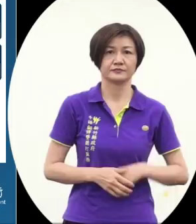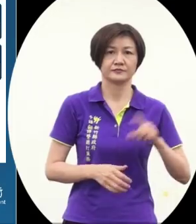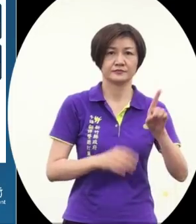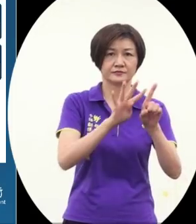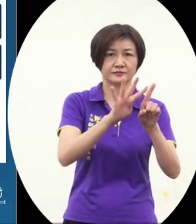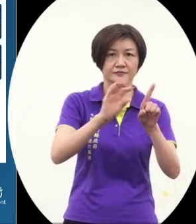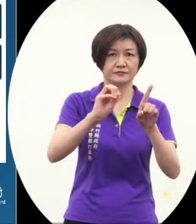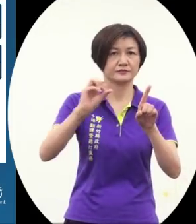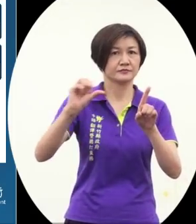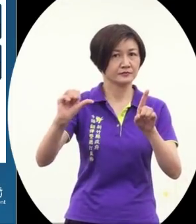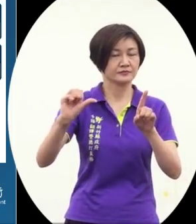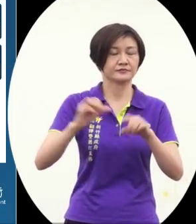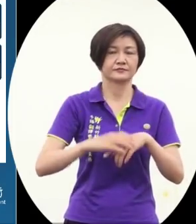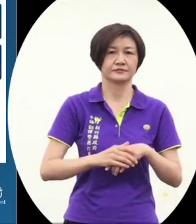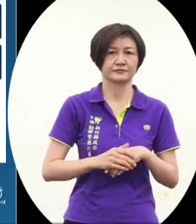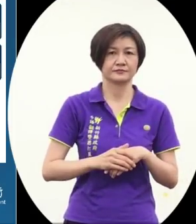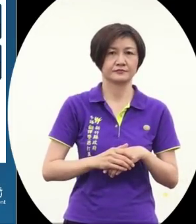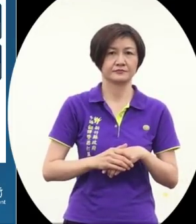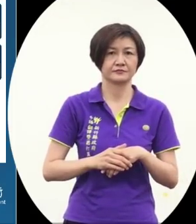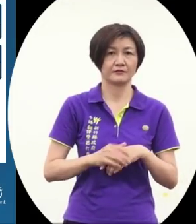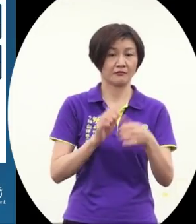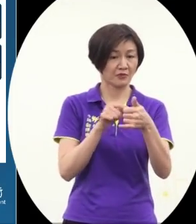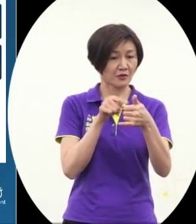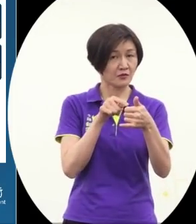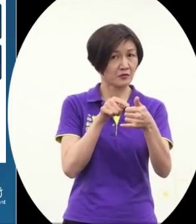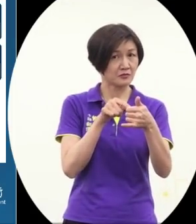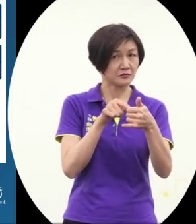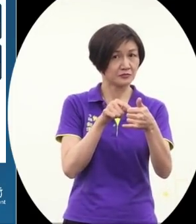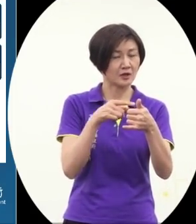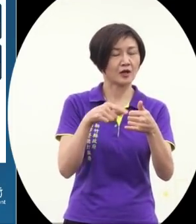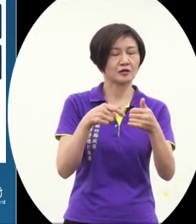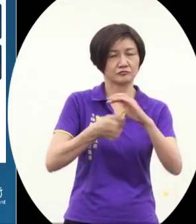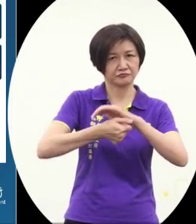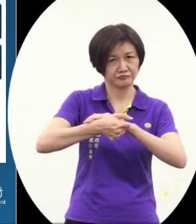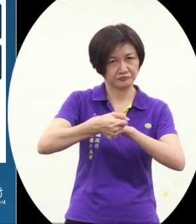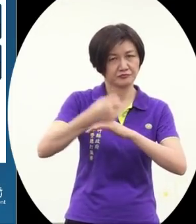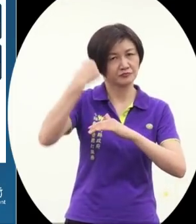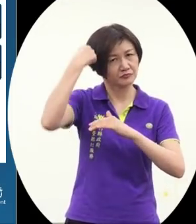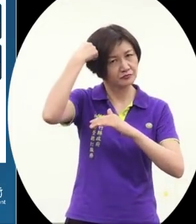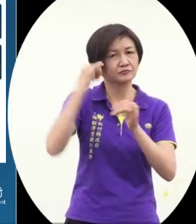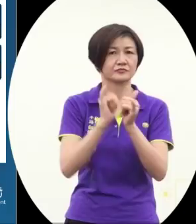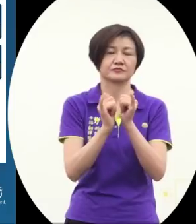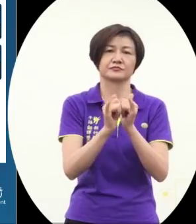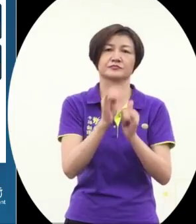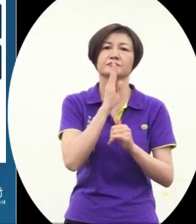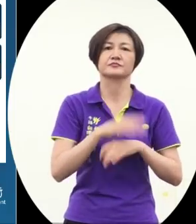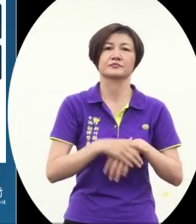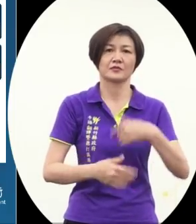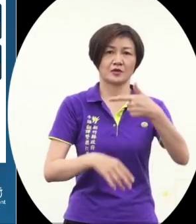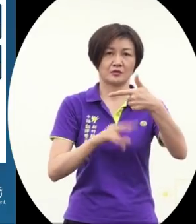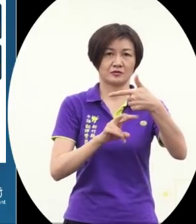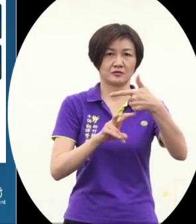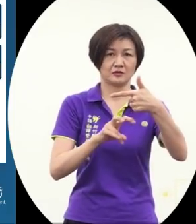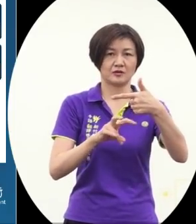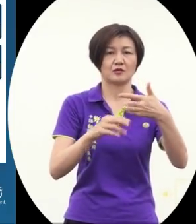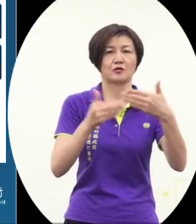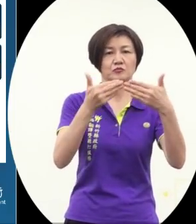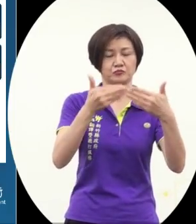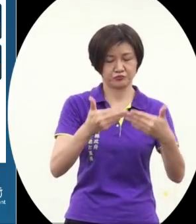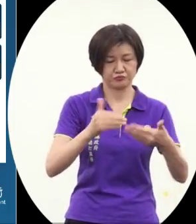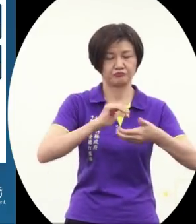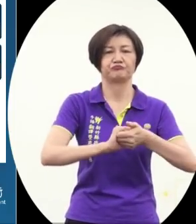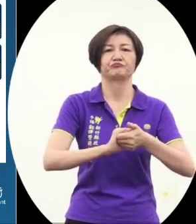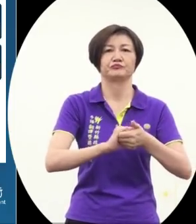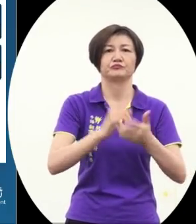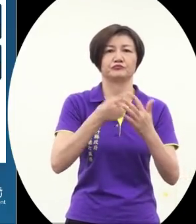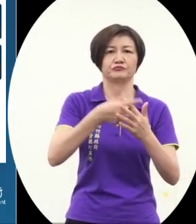14405，他是住民，他是在6月22号确诊的，他原